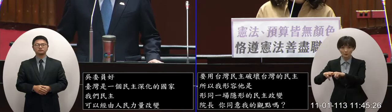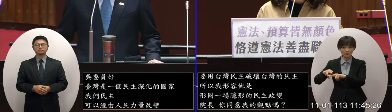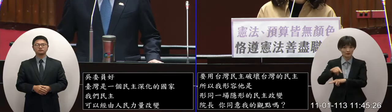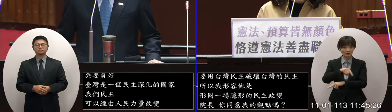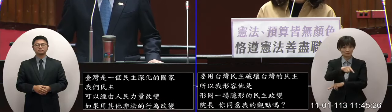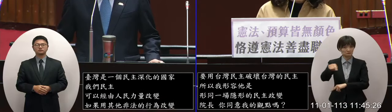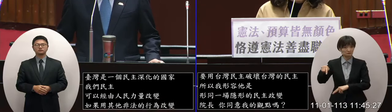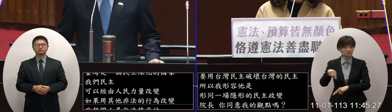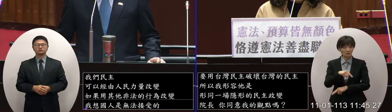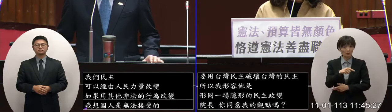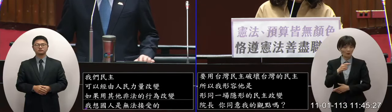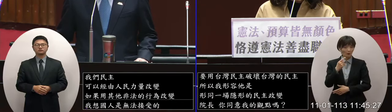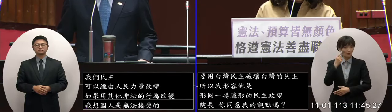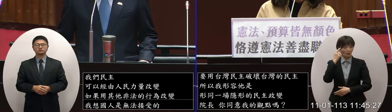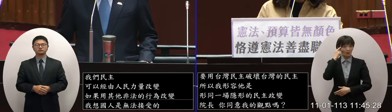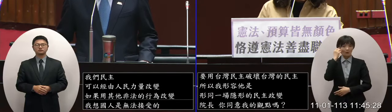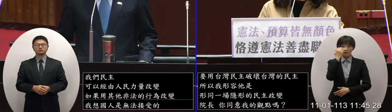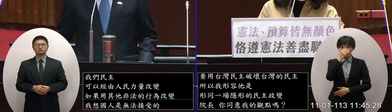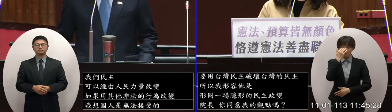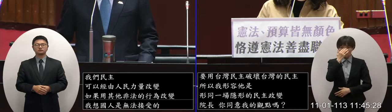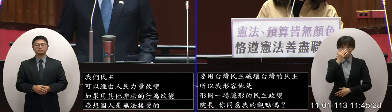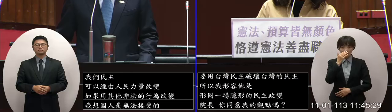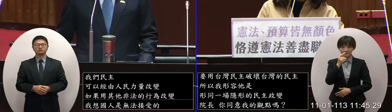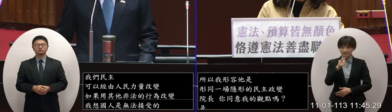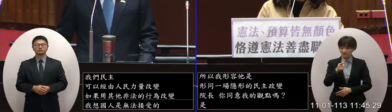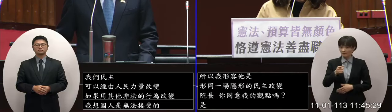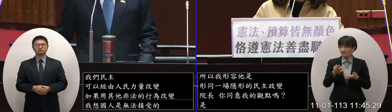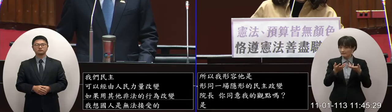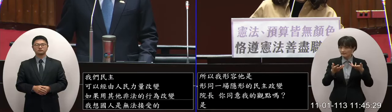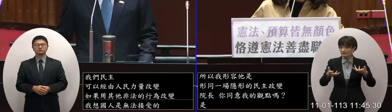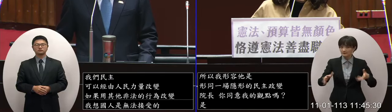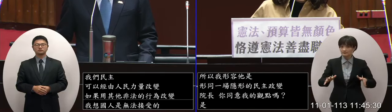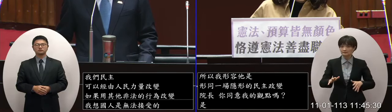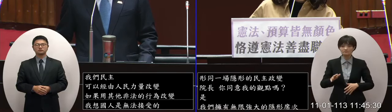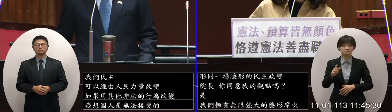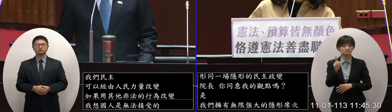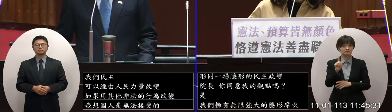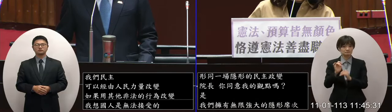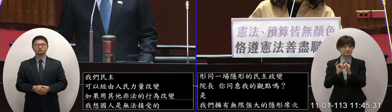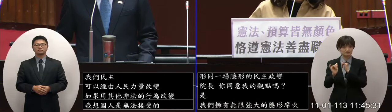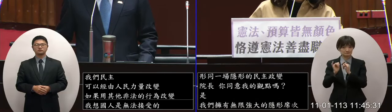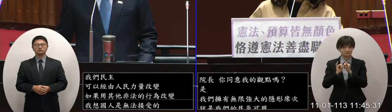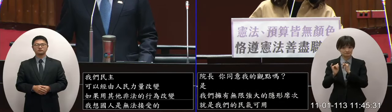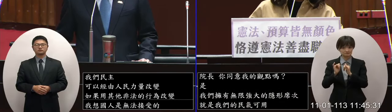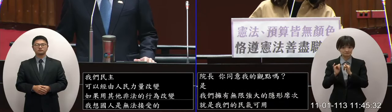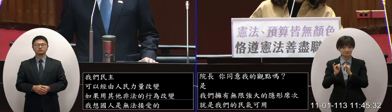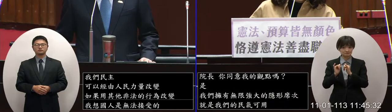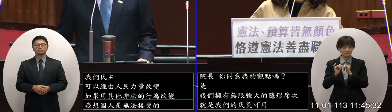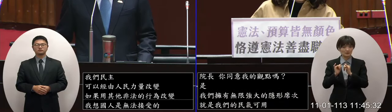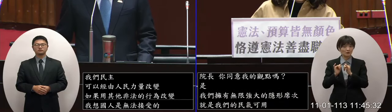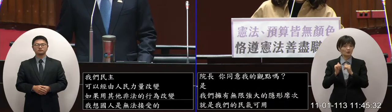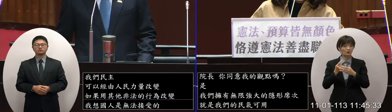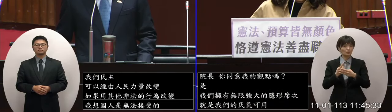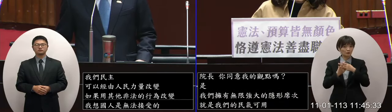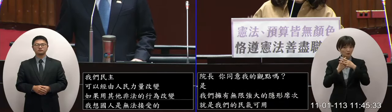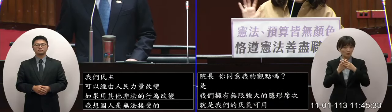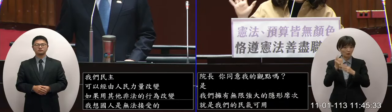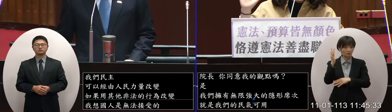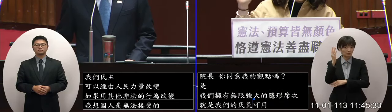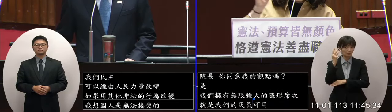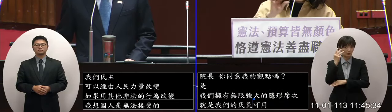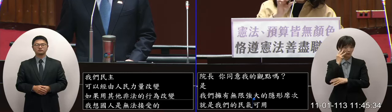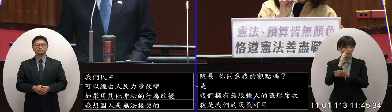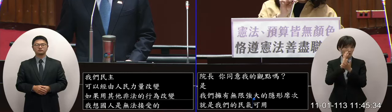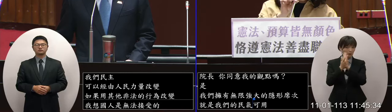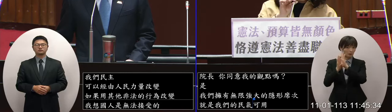们的名气可用了。下一页，我所谓的民主政变，就像五